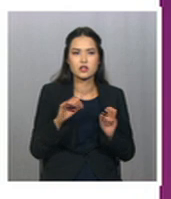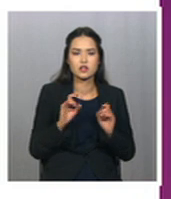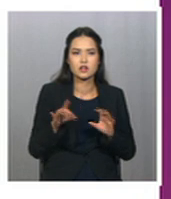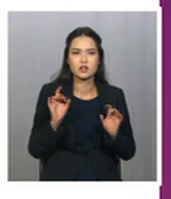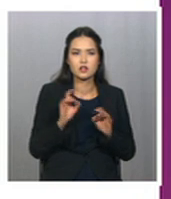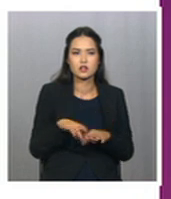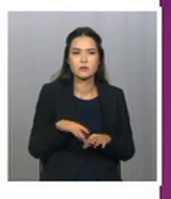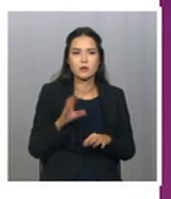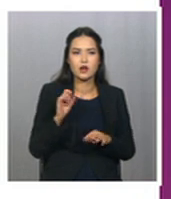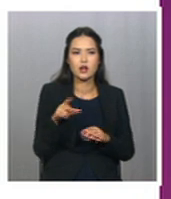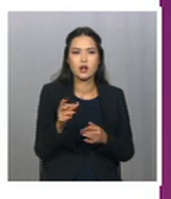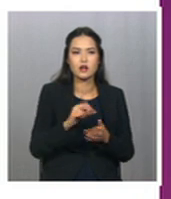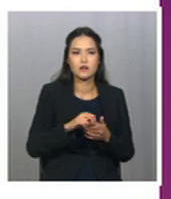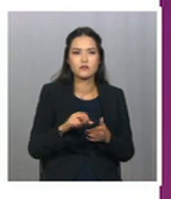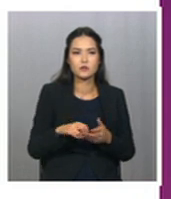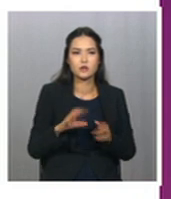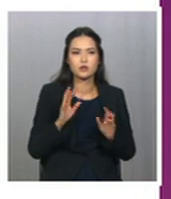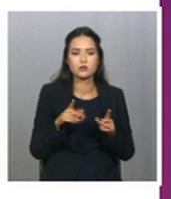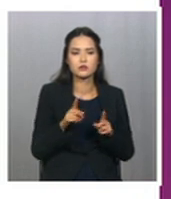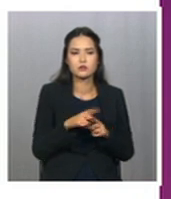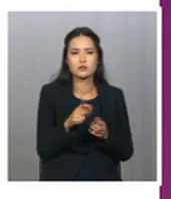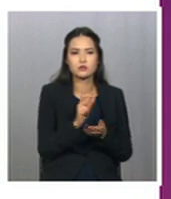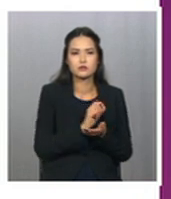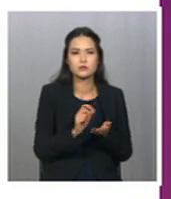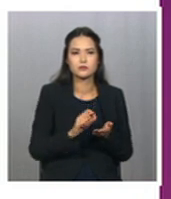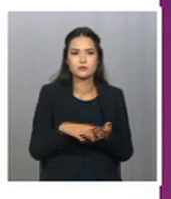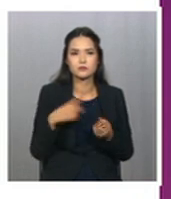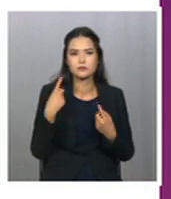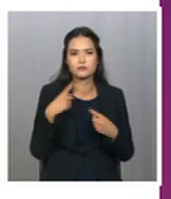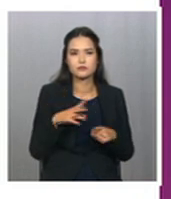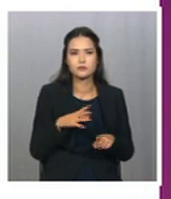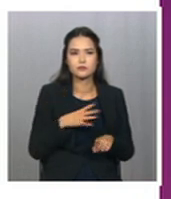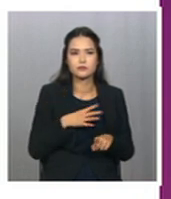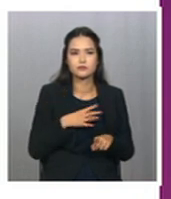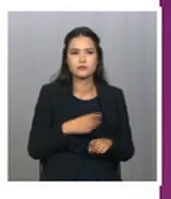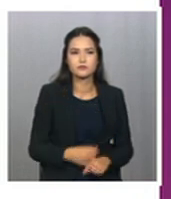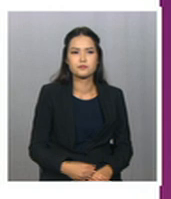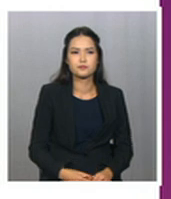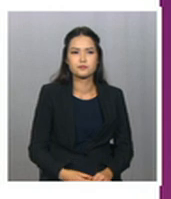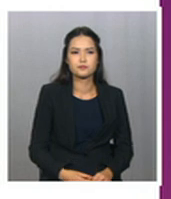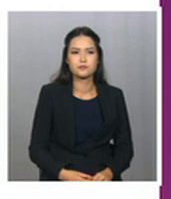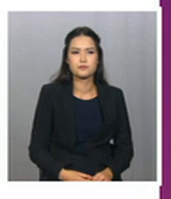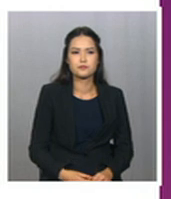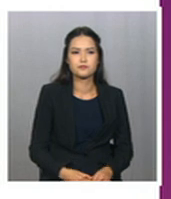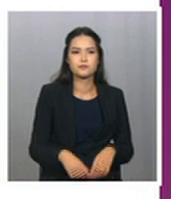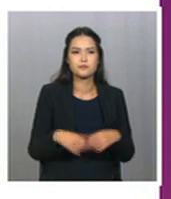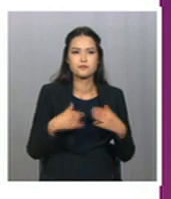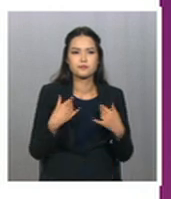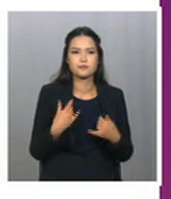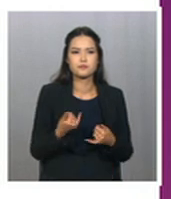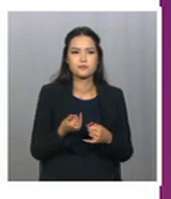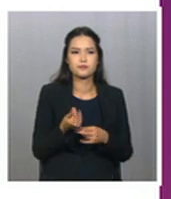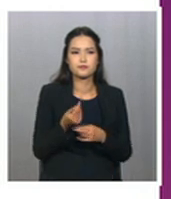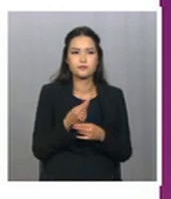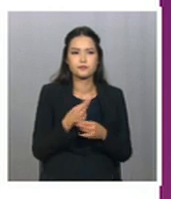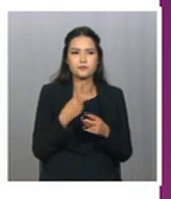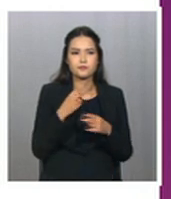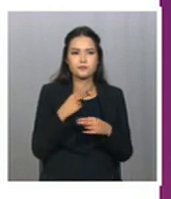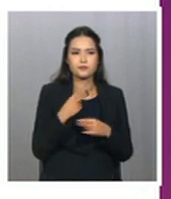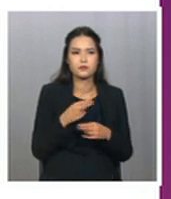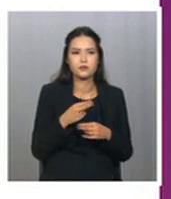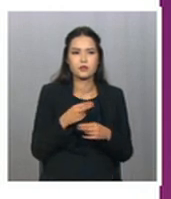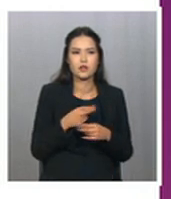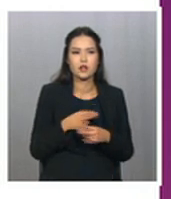жолдауы оқиға шығармасын дамыта түседі. Ал енді хатта көрсетілгендей, ауылға